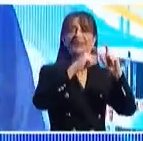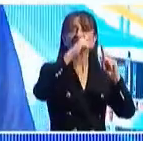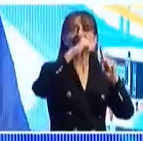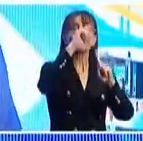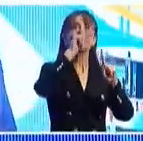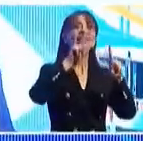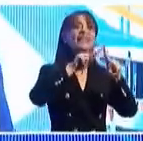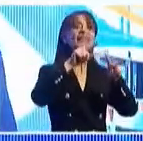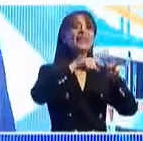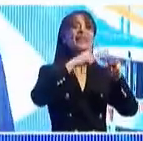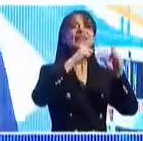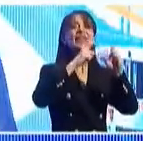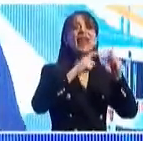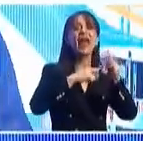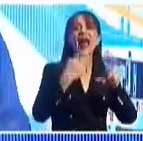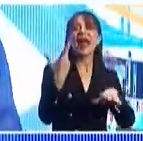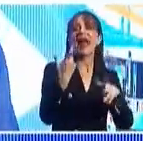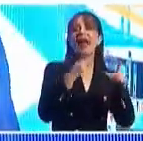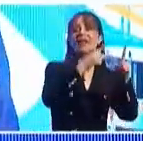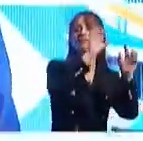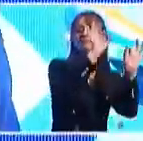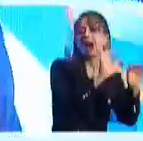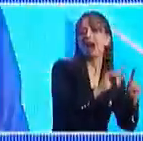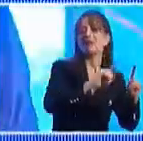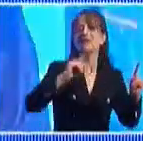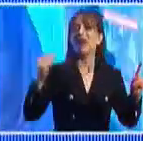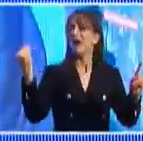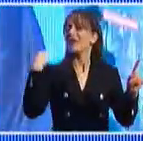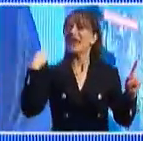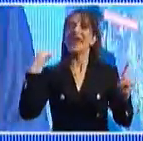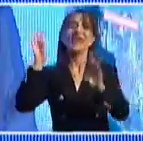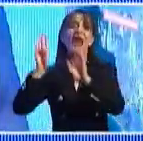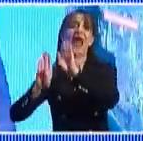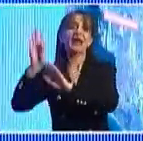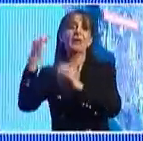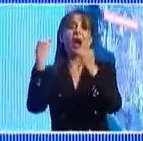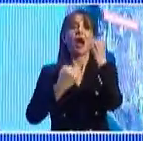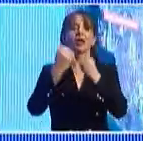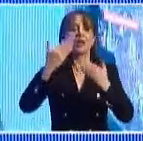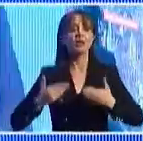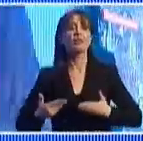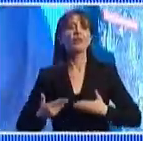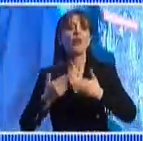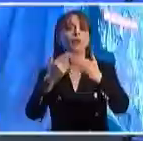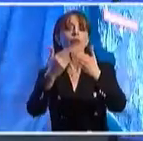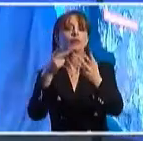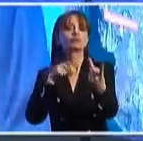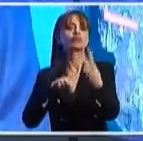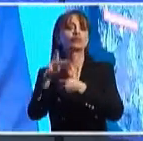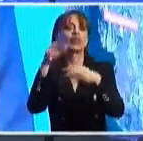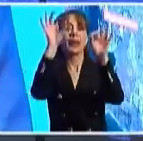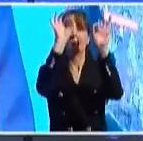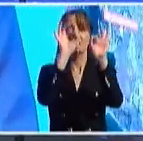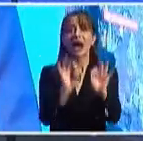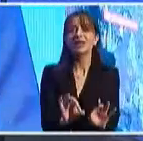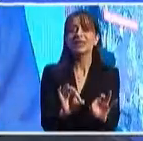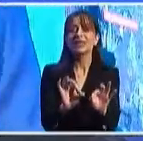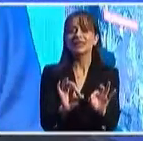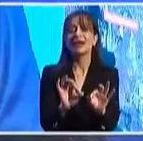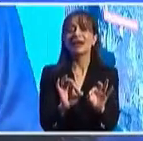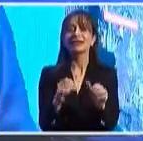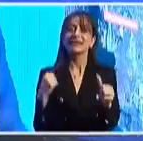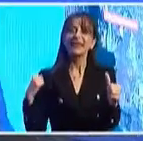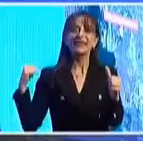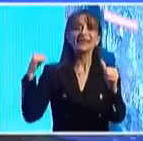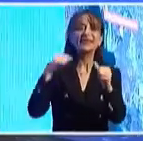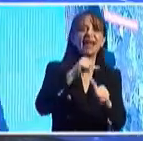Yeni Kapı arabalı vapur seferlerini inşallah hemen hızlıca hayata geçireceğiz ve yine